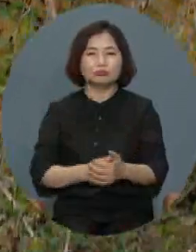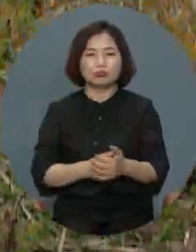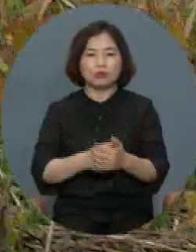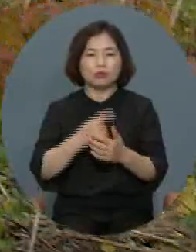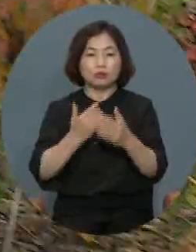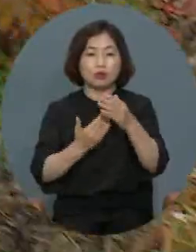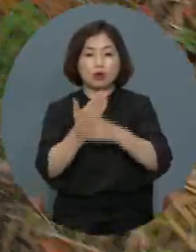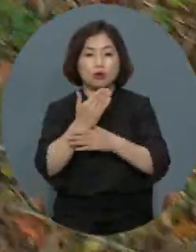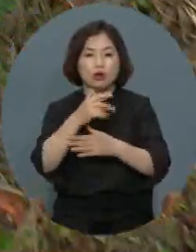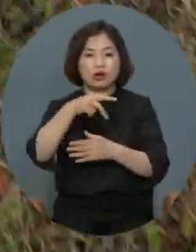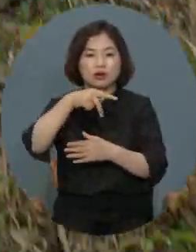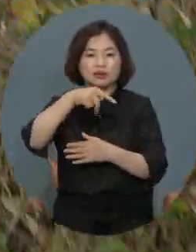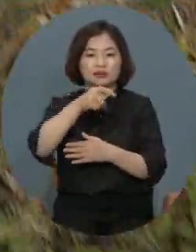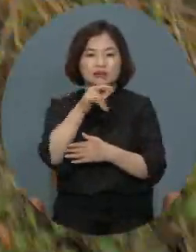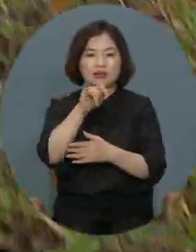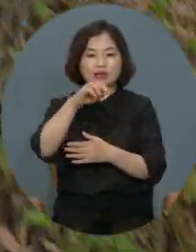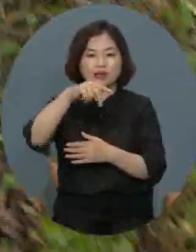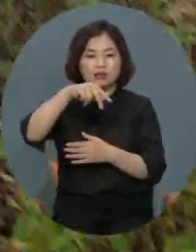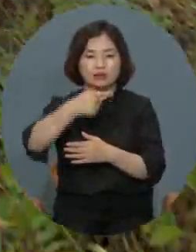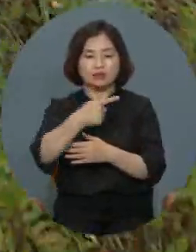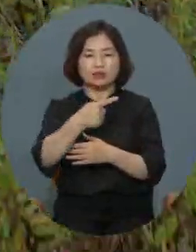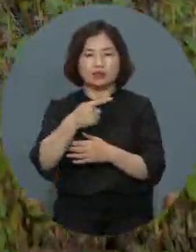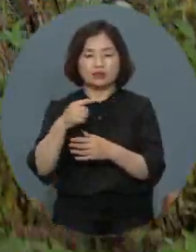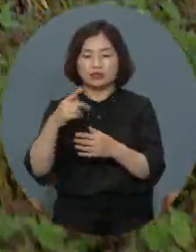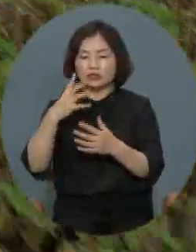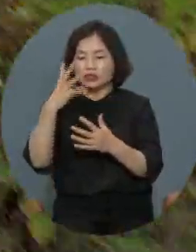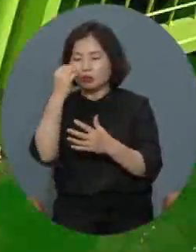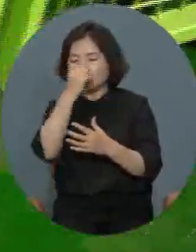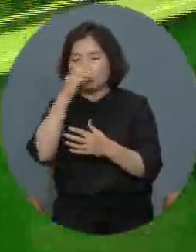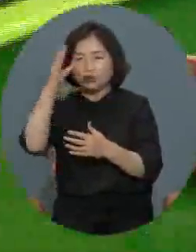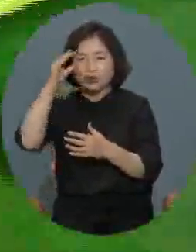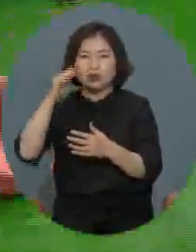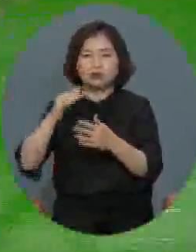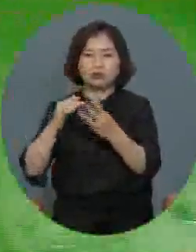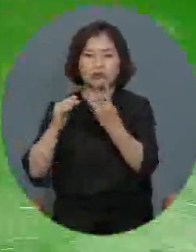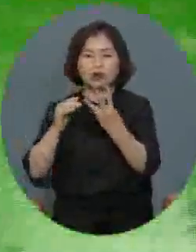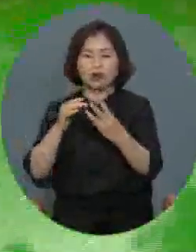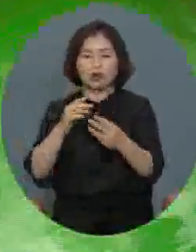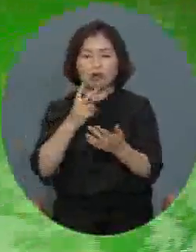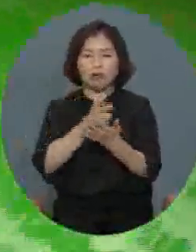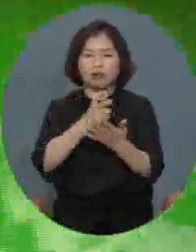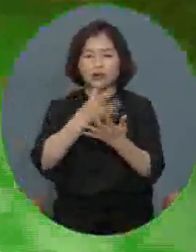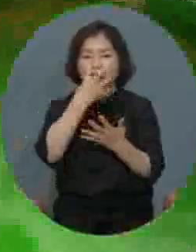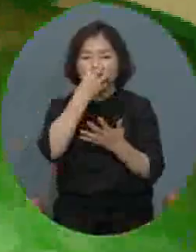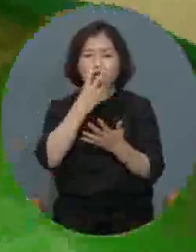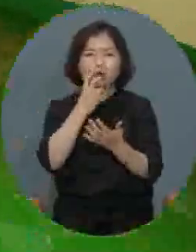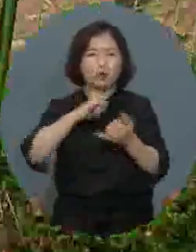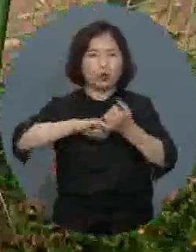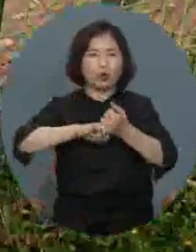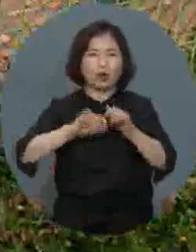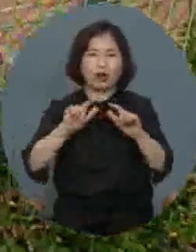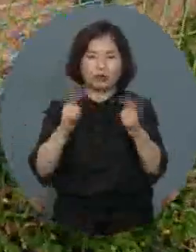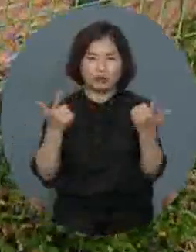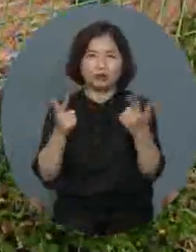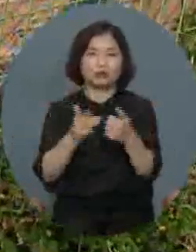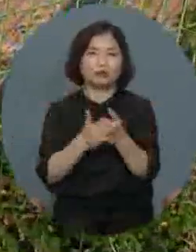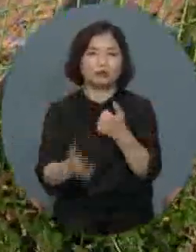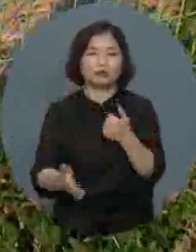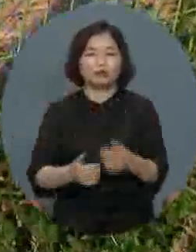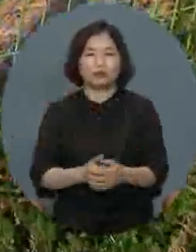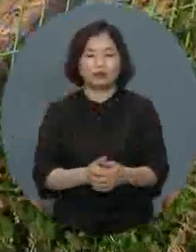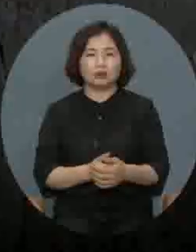사고를 낸 그레이하운드 빅스 3마리 접종 견 3마리는 현애 법사 모두 임마 계 의 무 차용 대상이 아니기